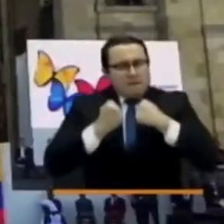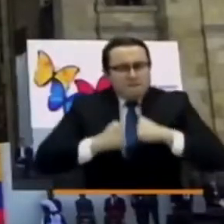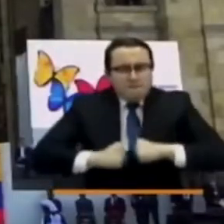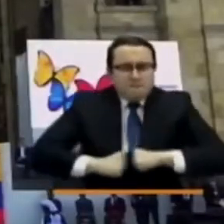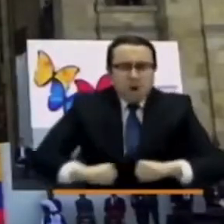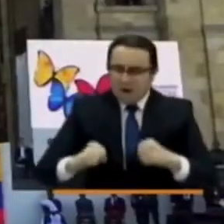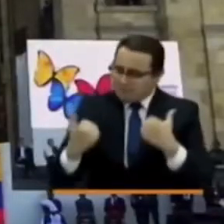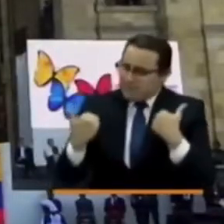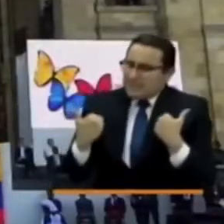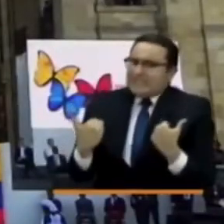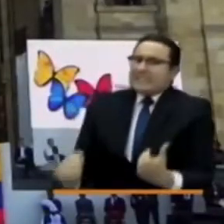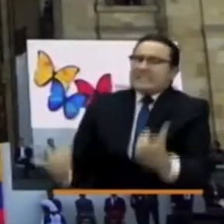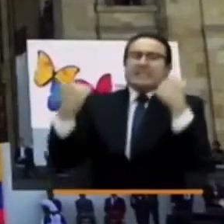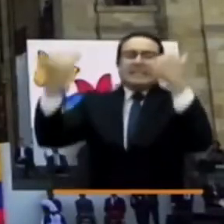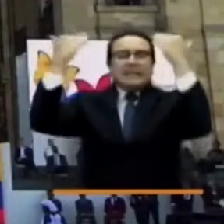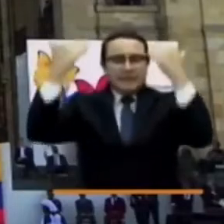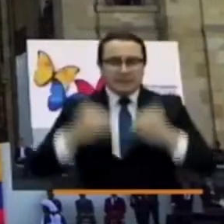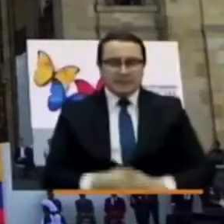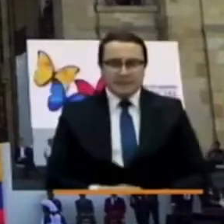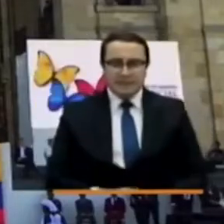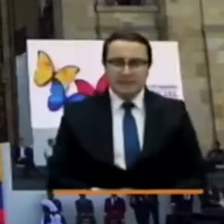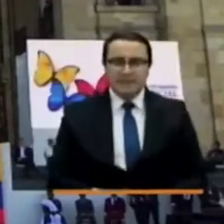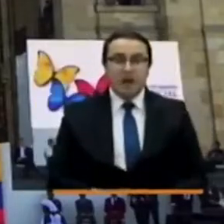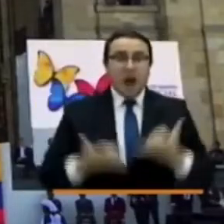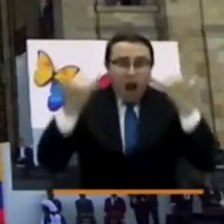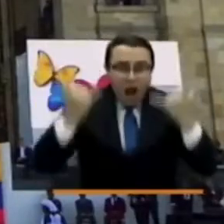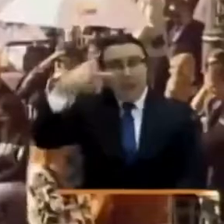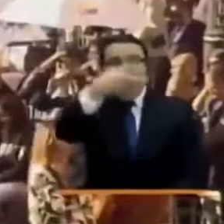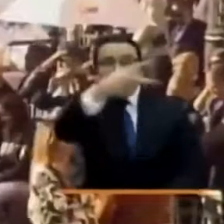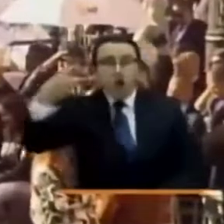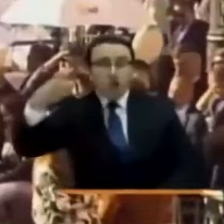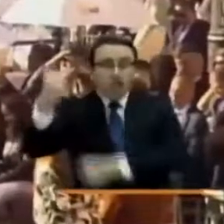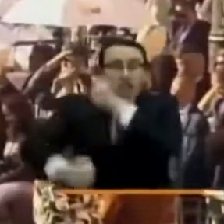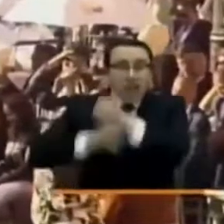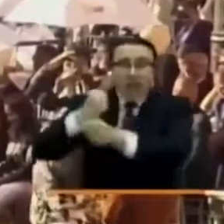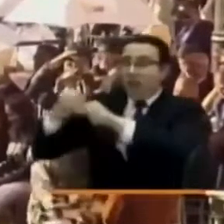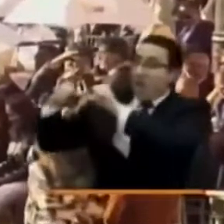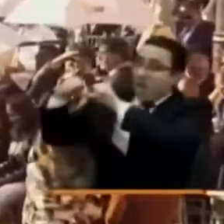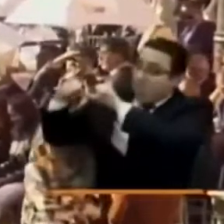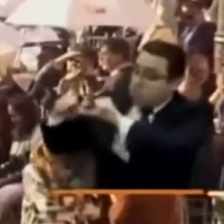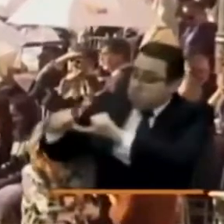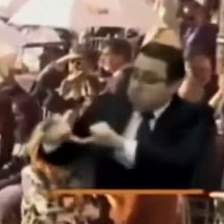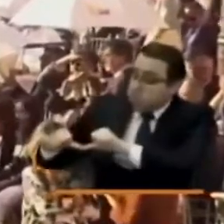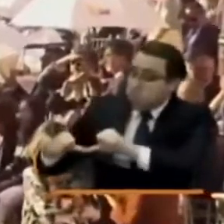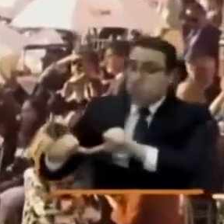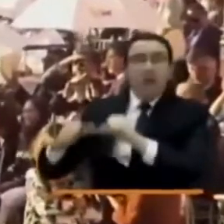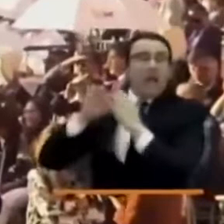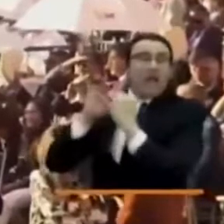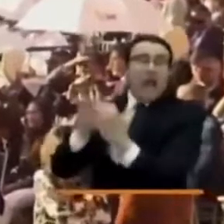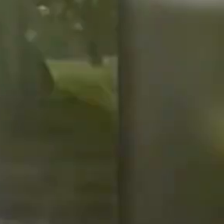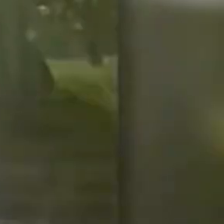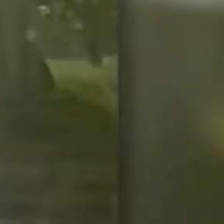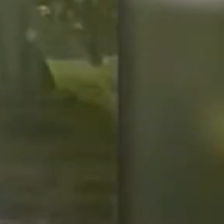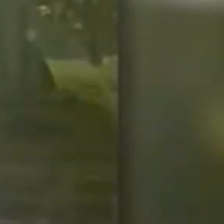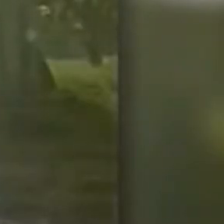Statelor Unite să schimbe politicile privind drogurile, care au avut până acum ca principal obiectiv interzicerea substanțelor precum